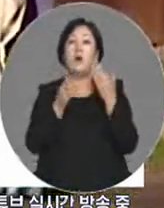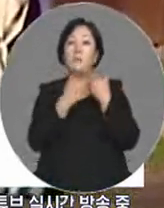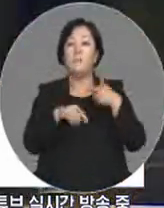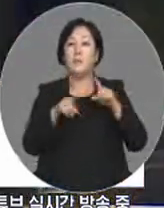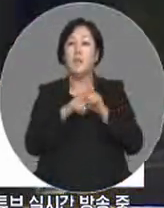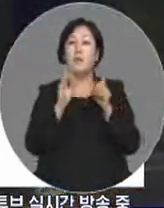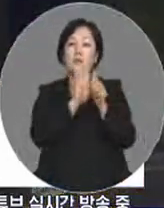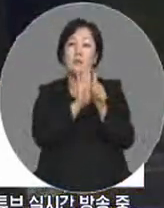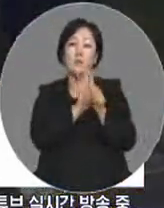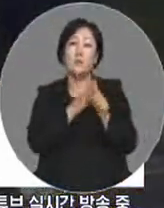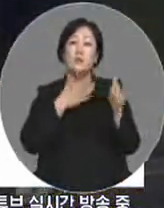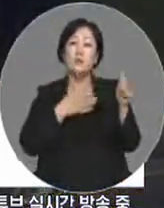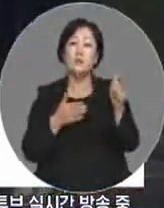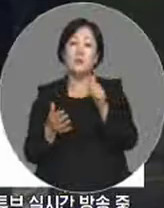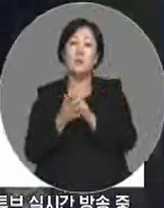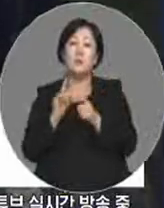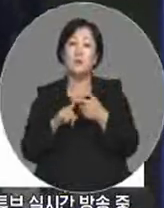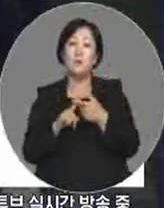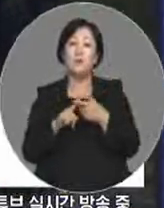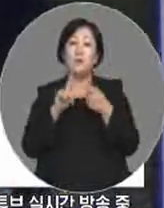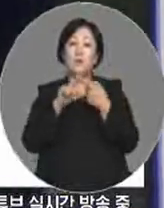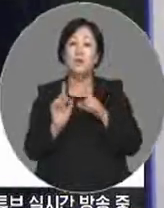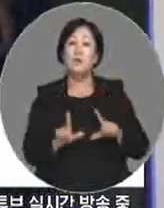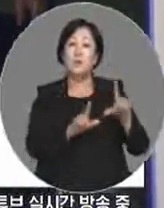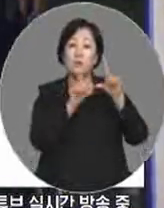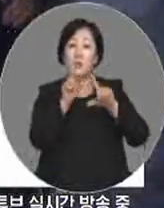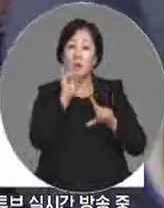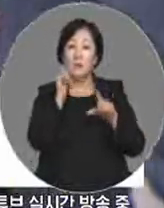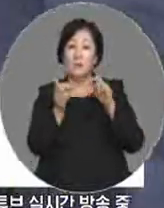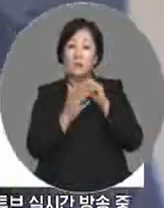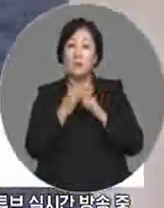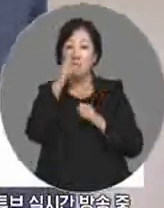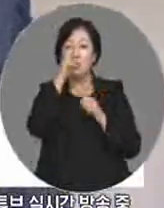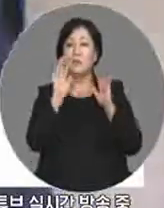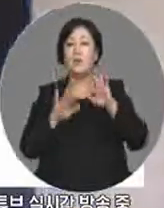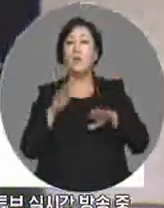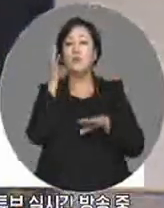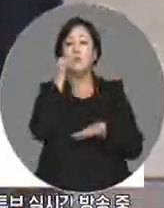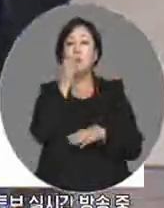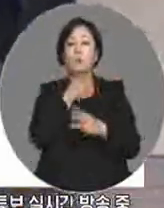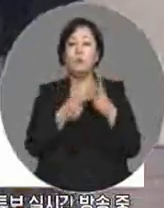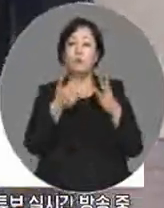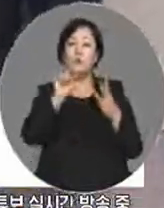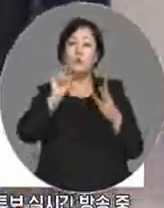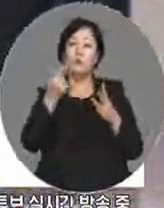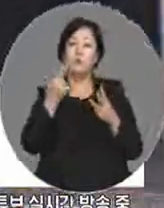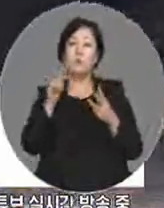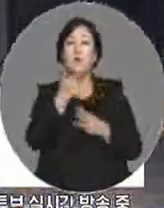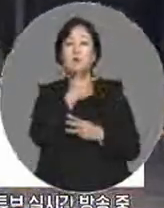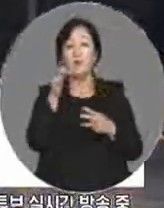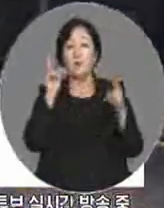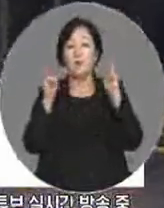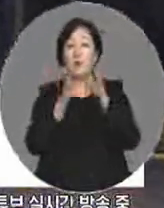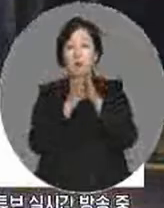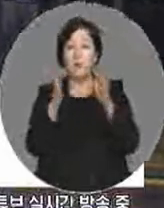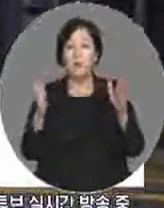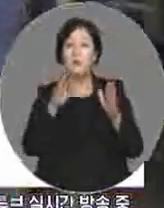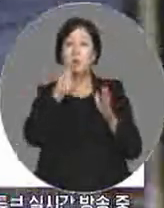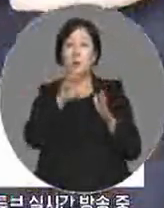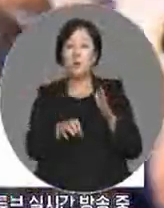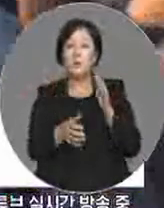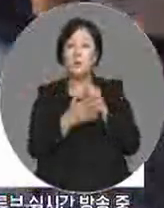요청했습니다. A씨의 은신처에 대한 첩보를 입수한 경찰은 오늘 새벽 울주군 온산읍의 한 대기업 아파트